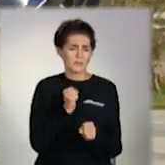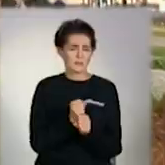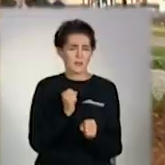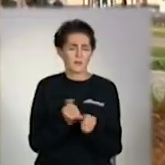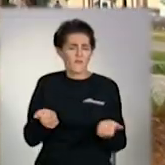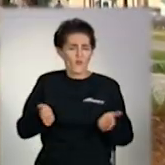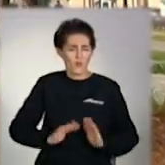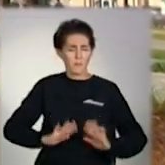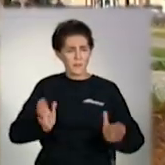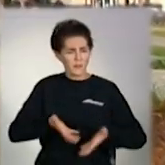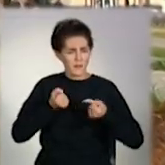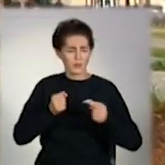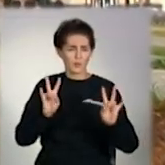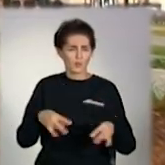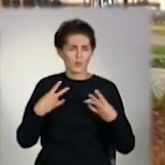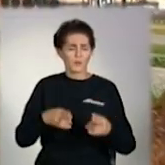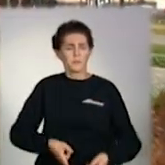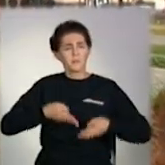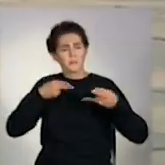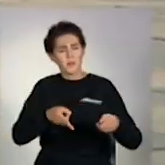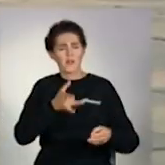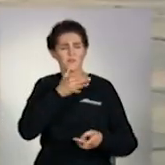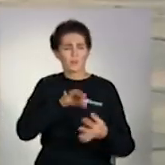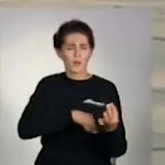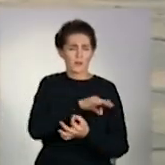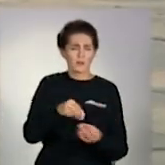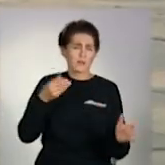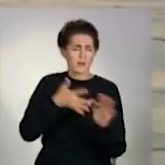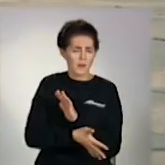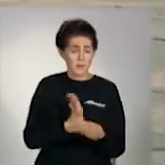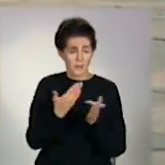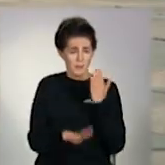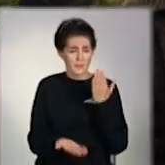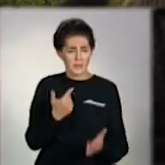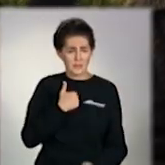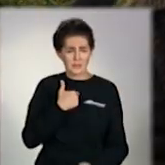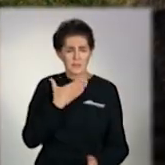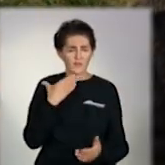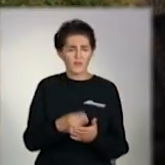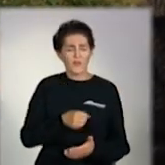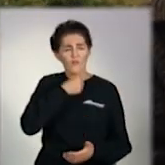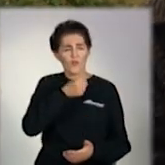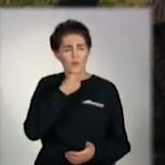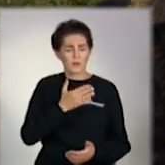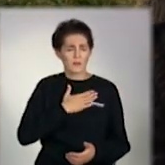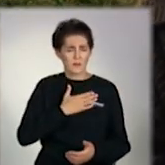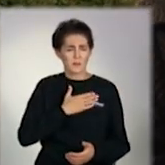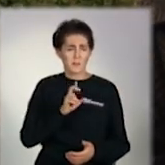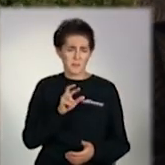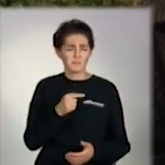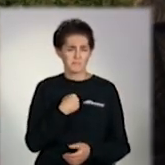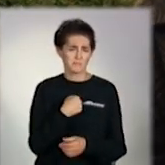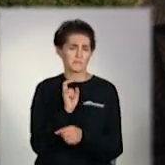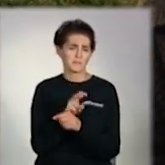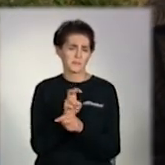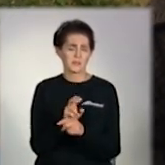вес. Не нужно время тратить, поездки лишние. Даже я в своем возрасте, если бы были спортзалы для нашего возраста, даже я бы ходила,